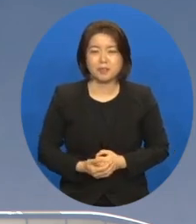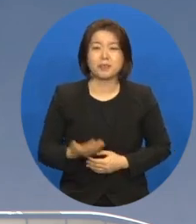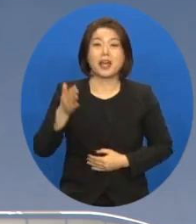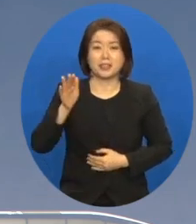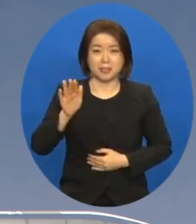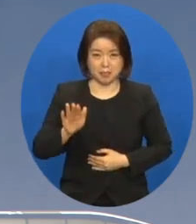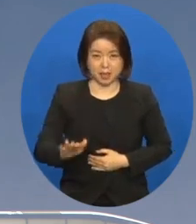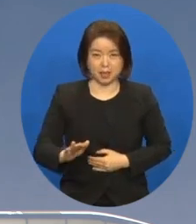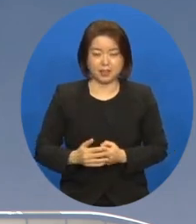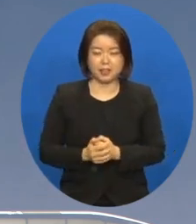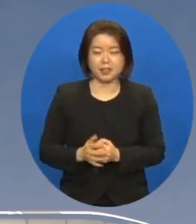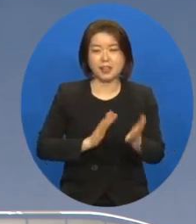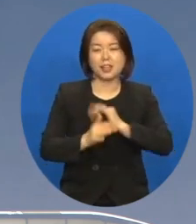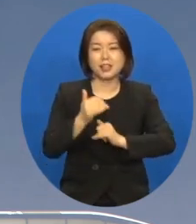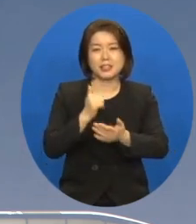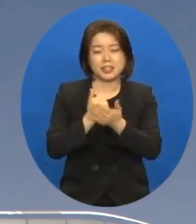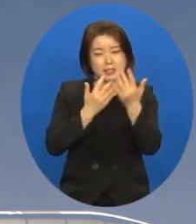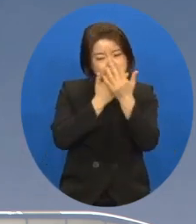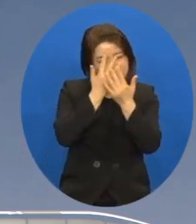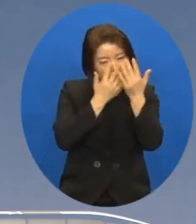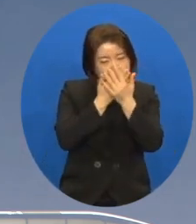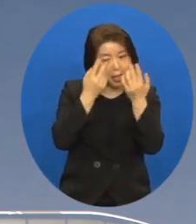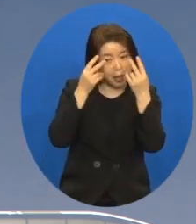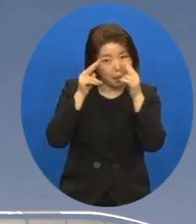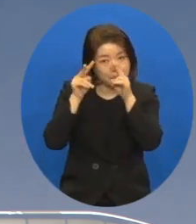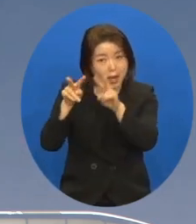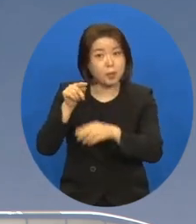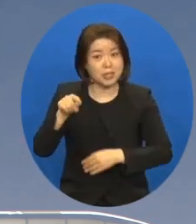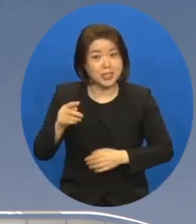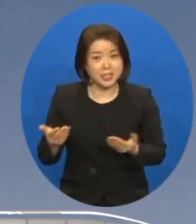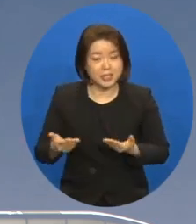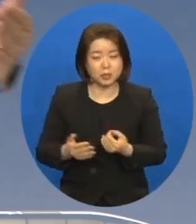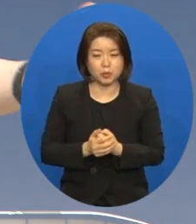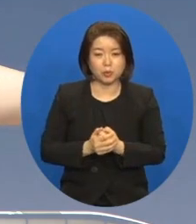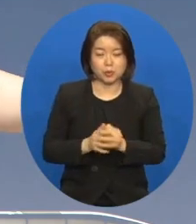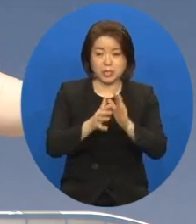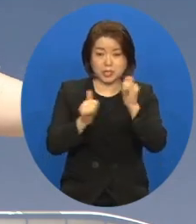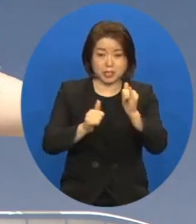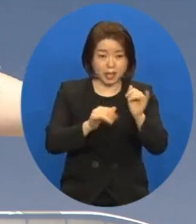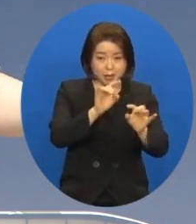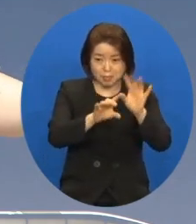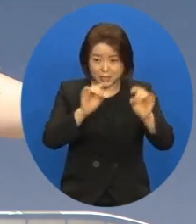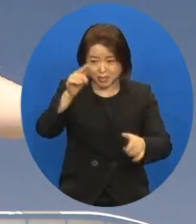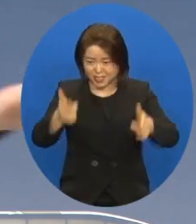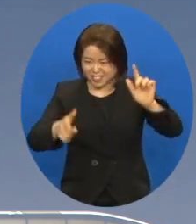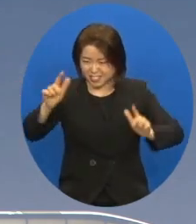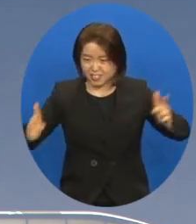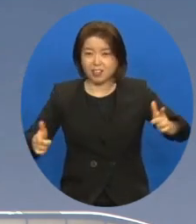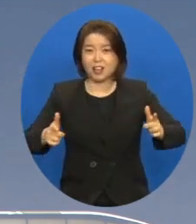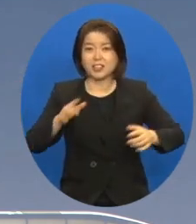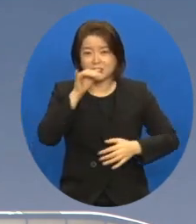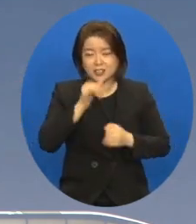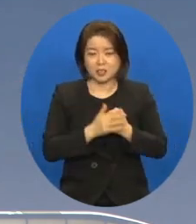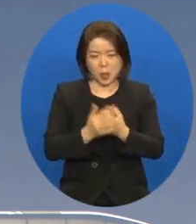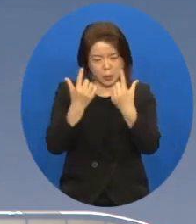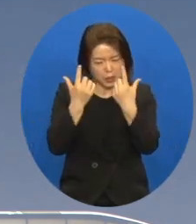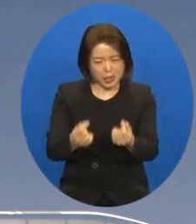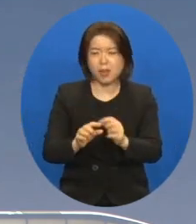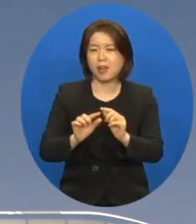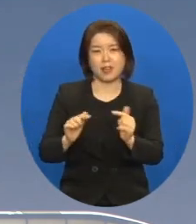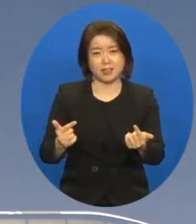그렇지만 예수님을 희미하게 바라보는 것도 사람마다 천차만별이에요. 똑같지가